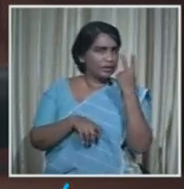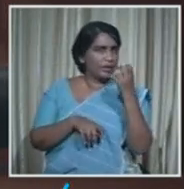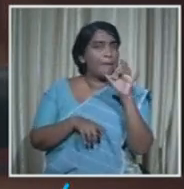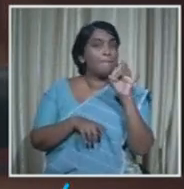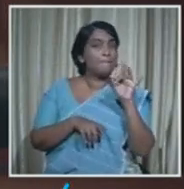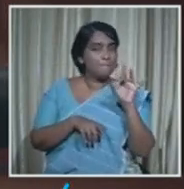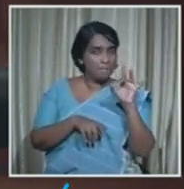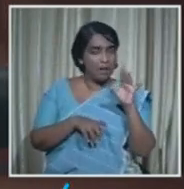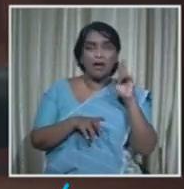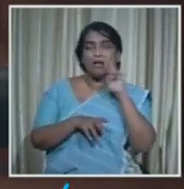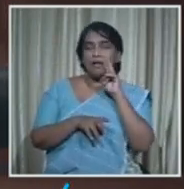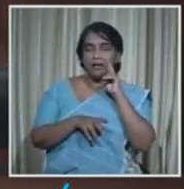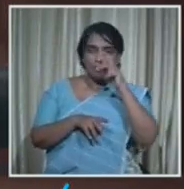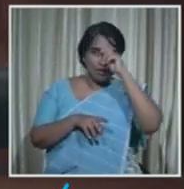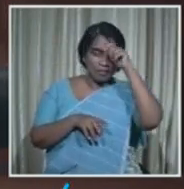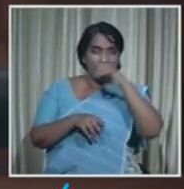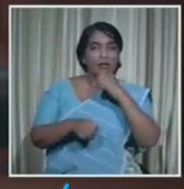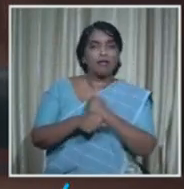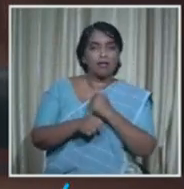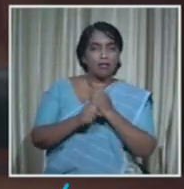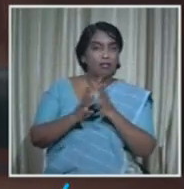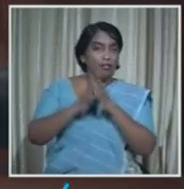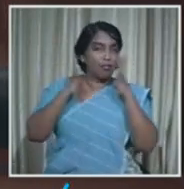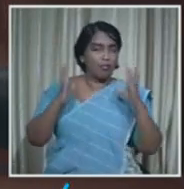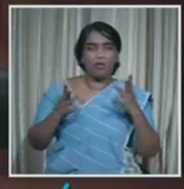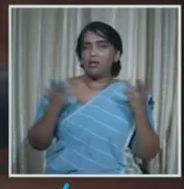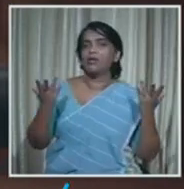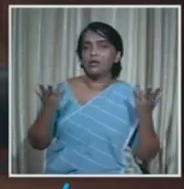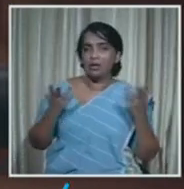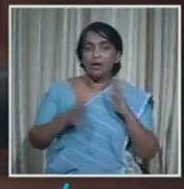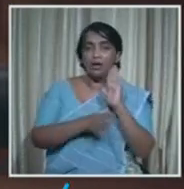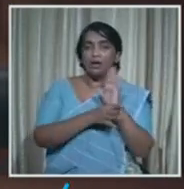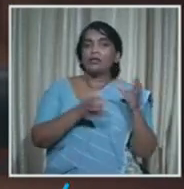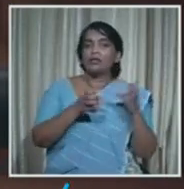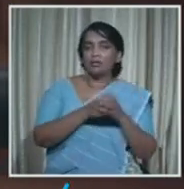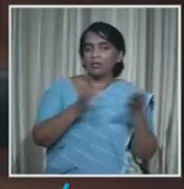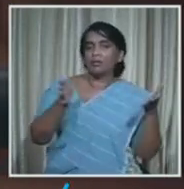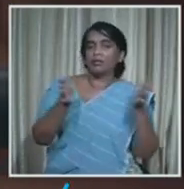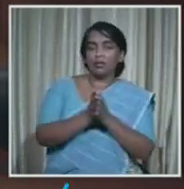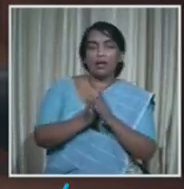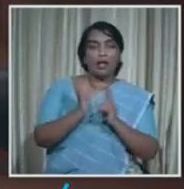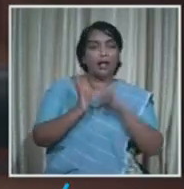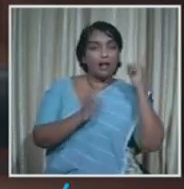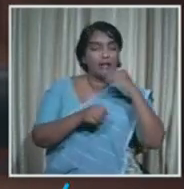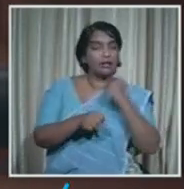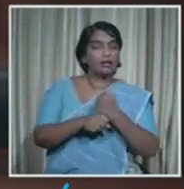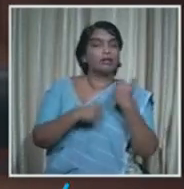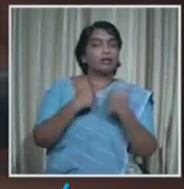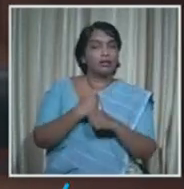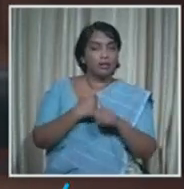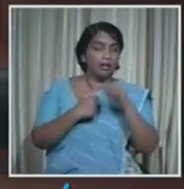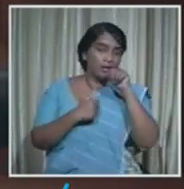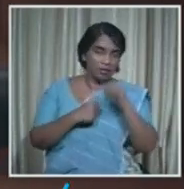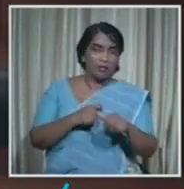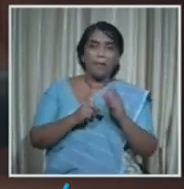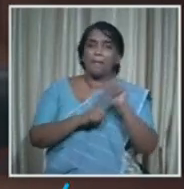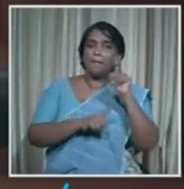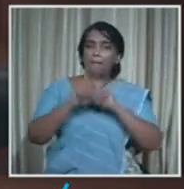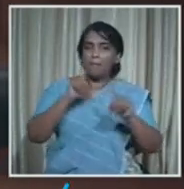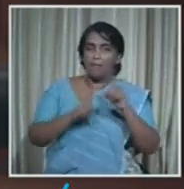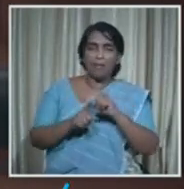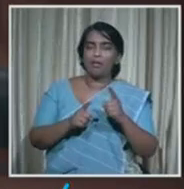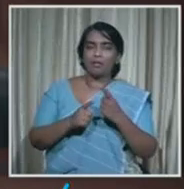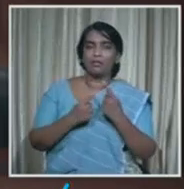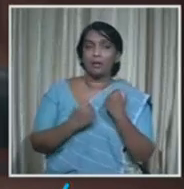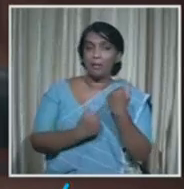2015 දී රනිල් වික්‍රමසිංහ මහත්මයාගේ ආණ්ඩුවට බහුතරය තිබුණේ නැහැ. ශ්‍රී ලංකා නිදහස් පක්ෂය එකතු වෙලා ජාතික ආණ්ඩුවක් හැදුවා. අතරම ගත්තොත් පාර්ලිමේන්තු ස්ථාවරය අත්පත්